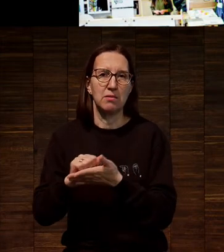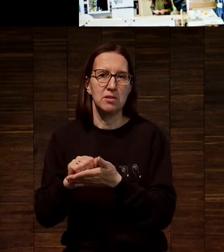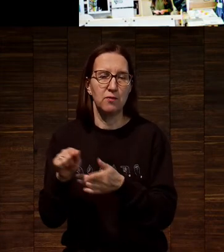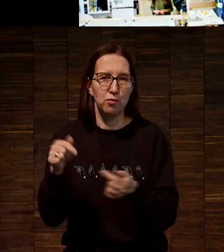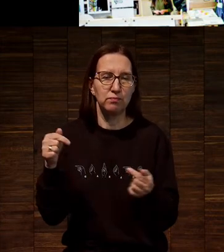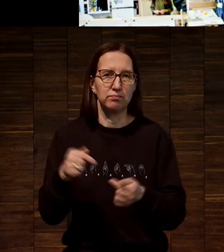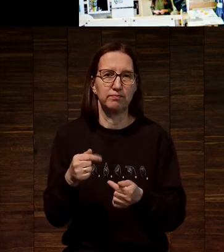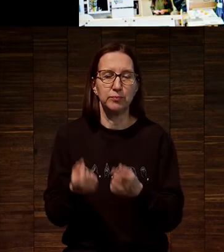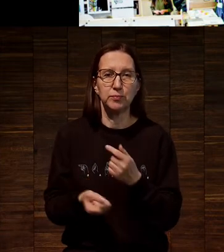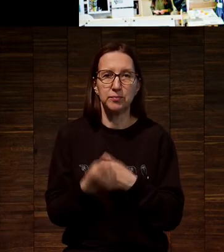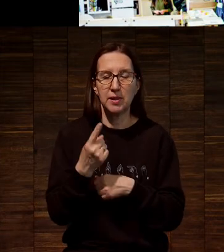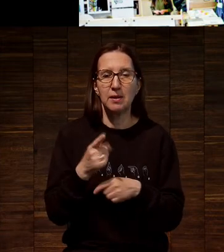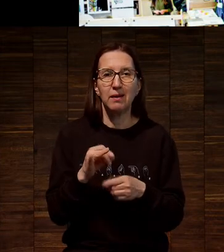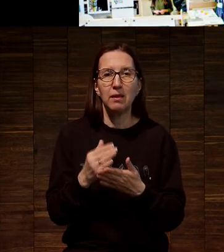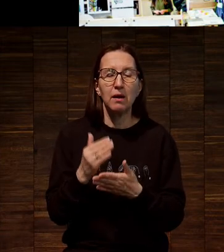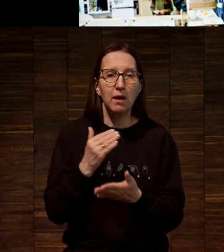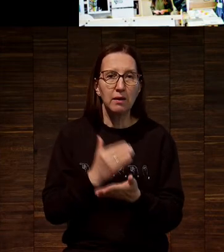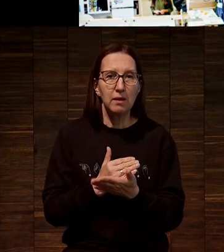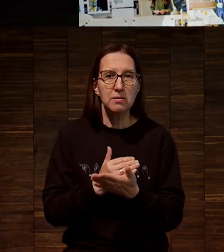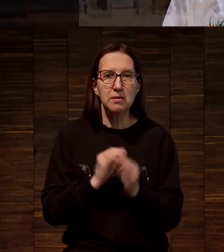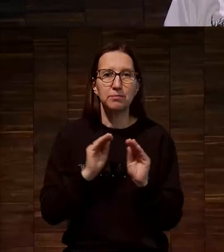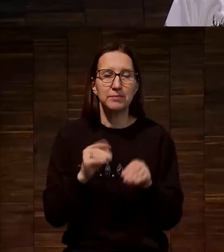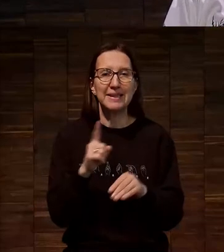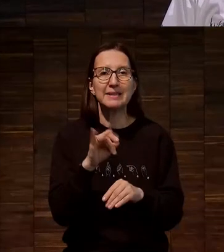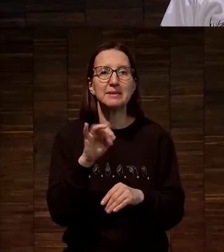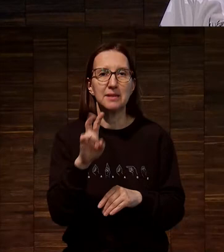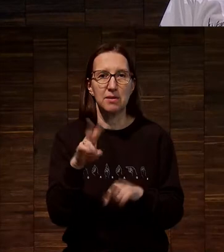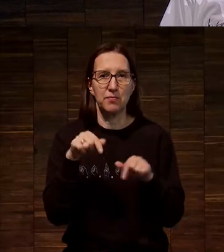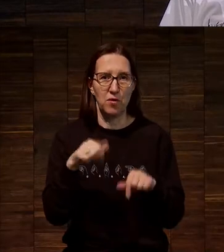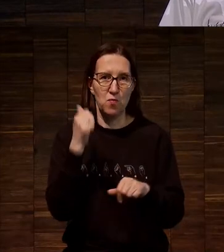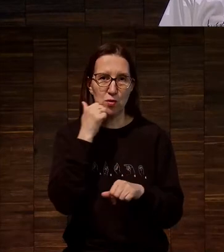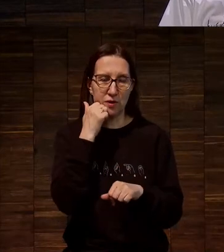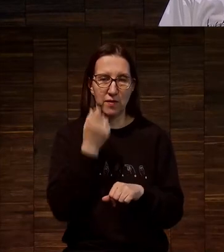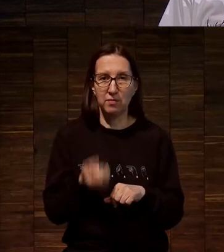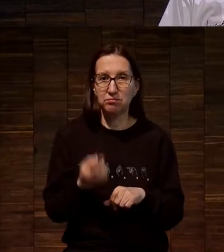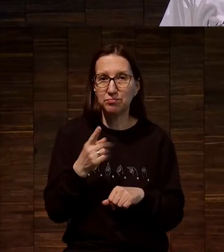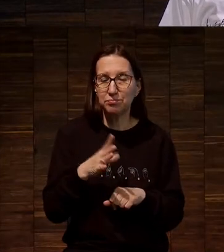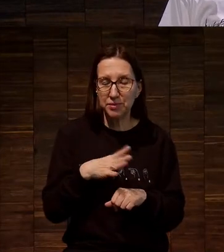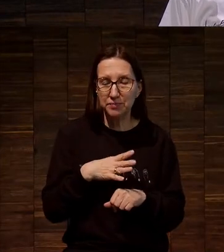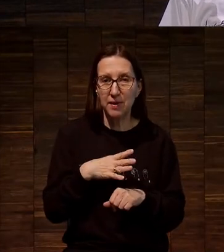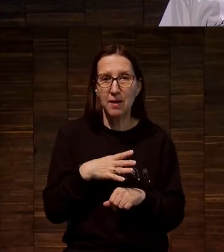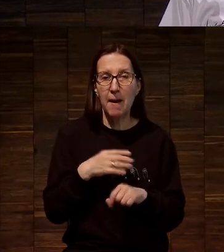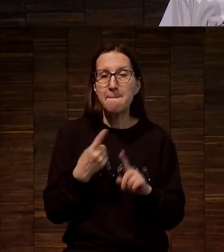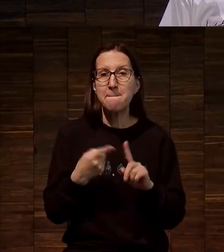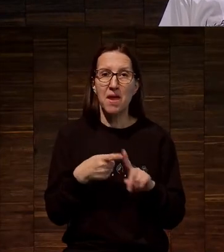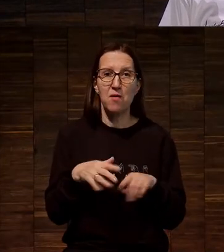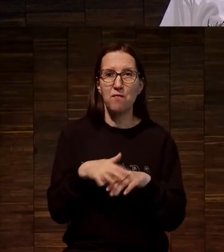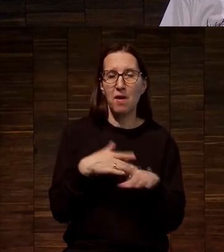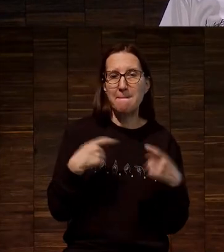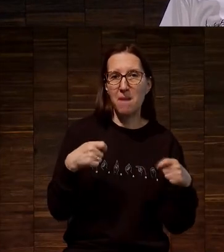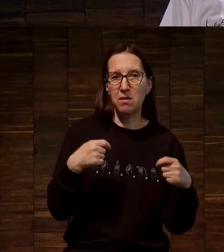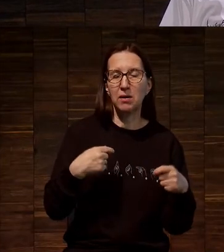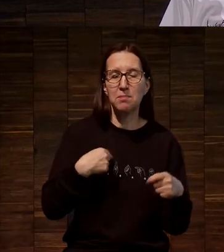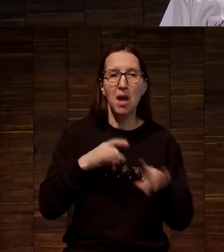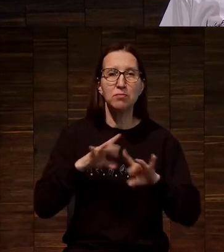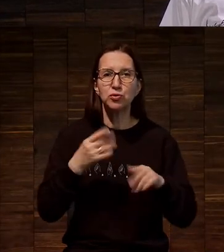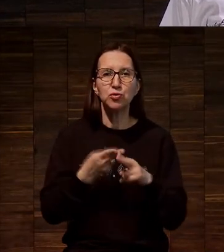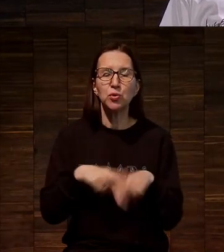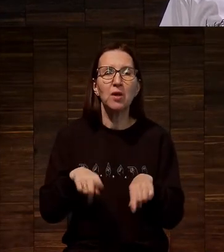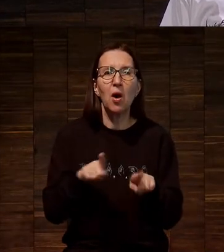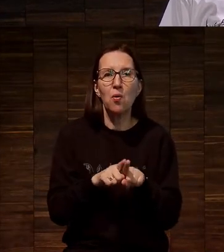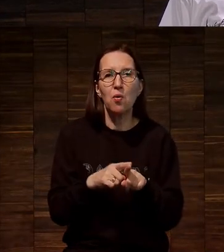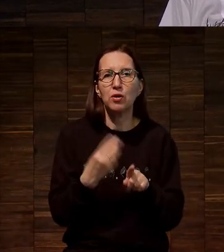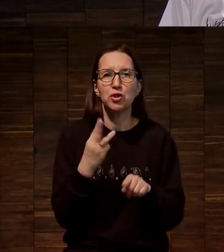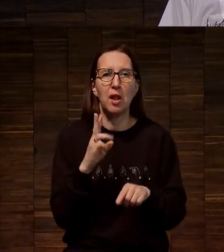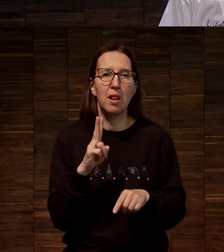процессов, появились наконец-то зины в Москве. Вот, то есть на первых маркетах нам приходилось рассказывать, что такое